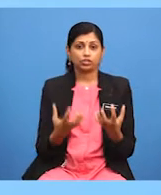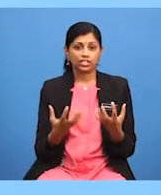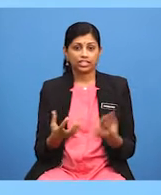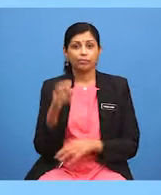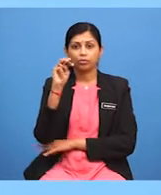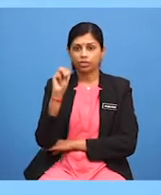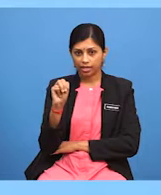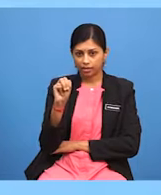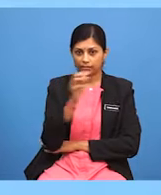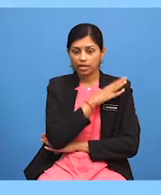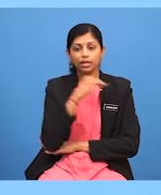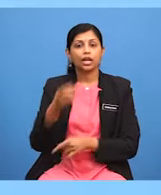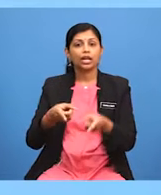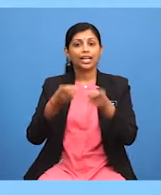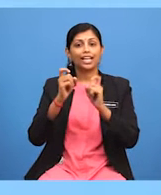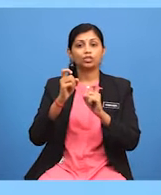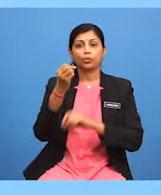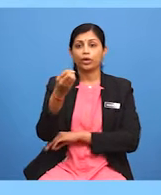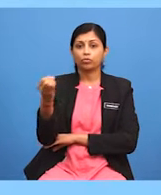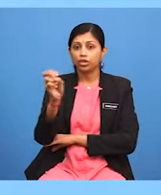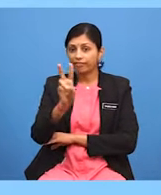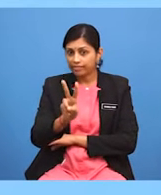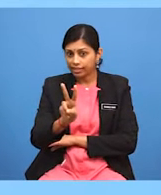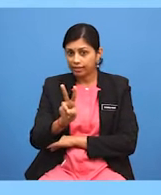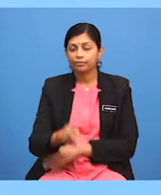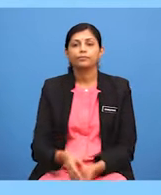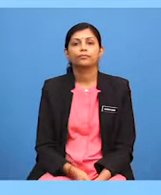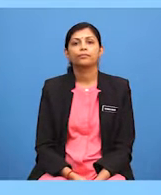M dan kelajuan objek V.